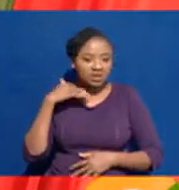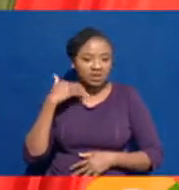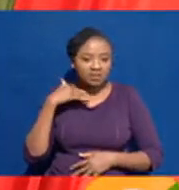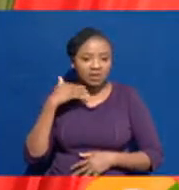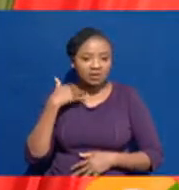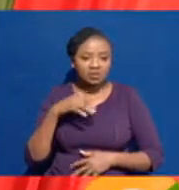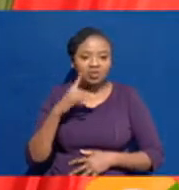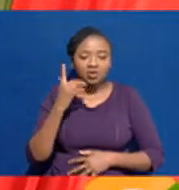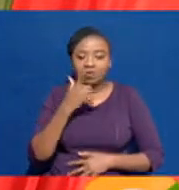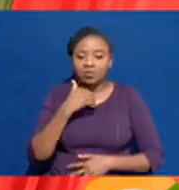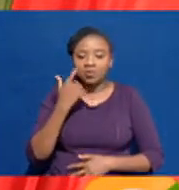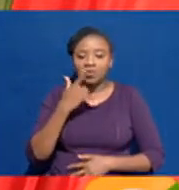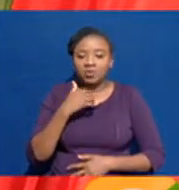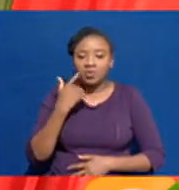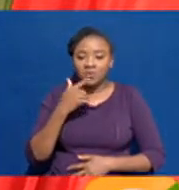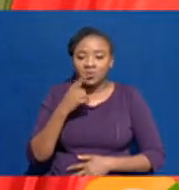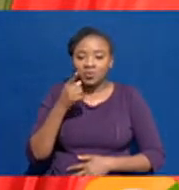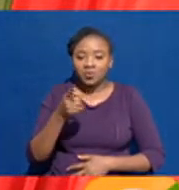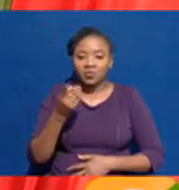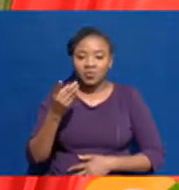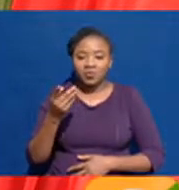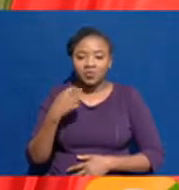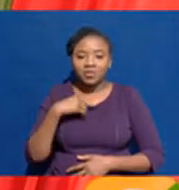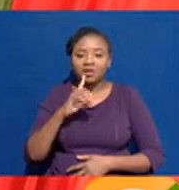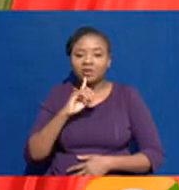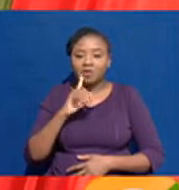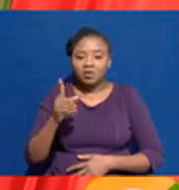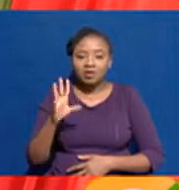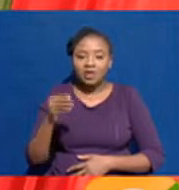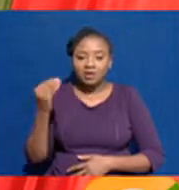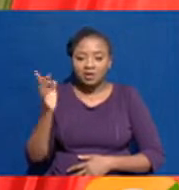ambayo walikuwa amrishwa